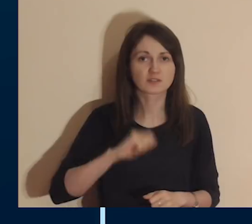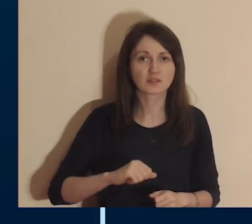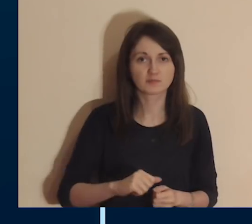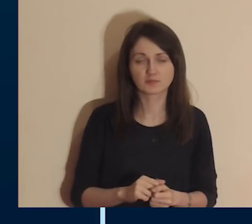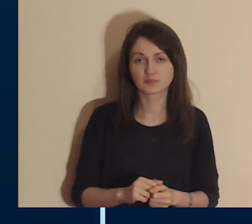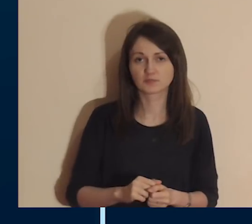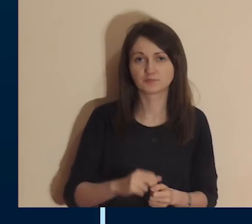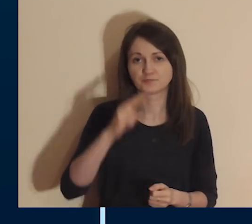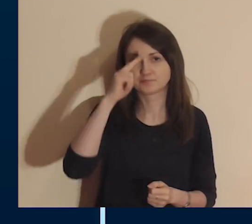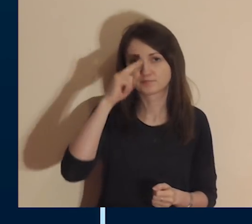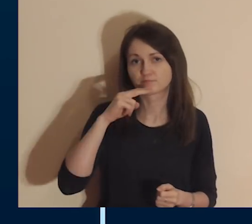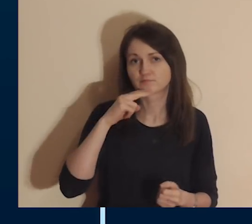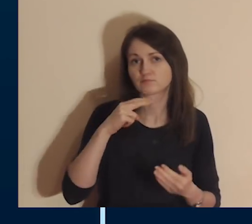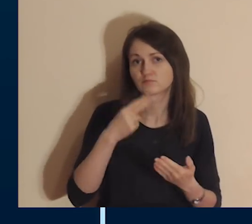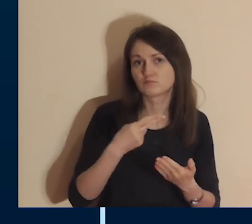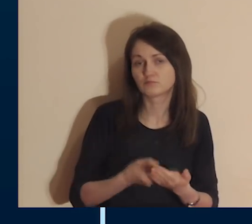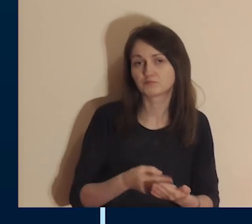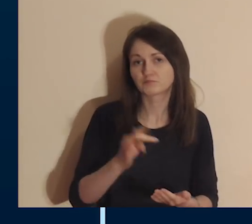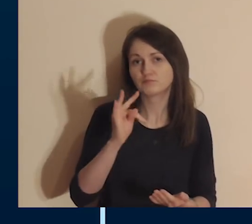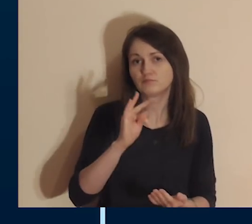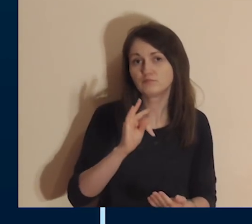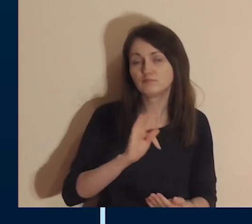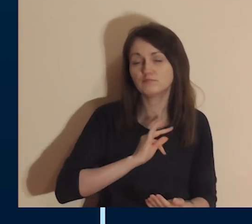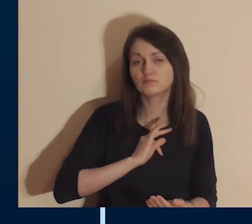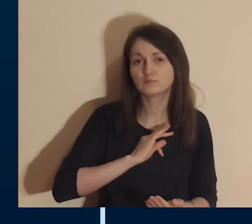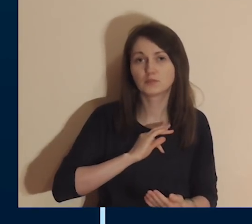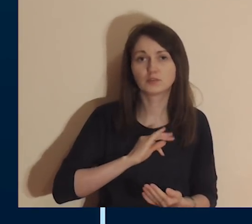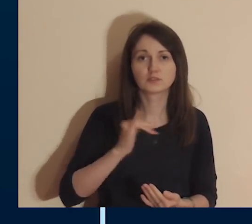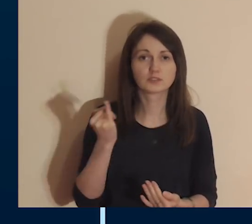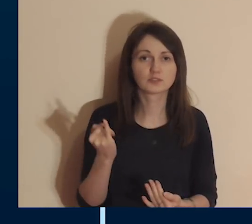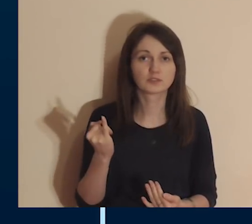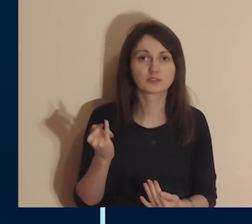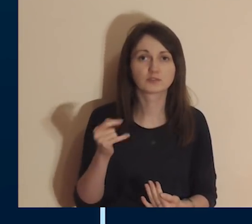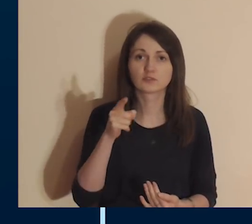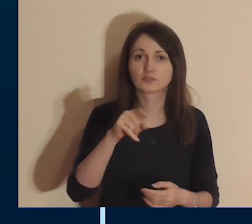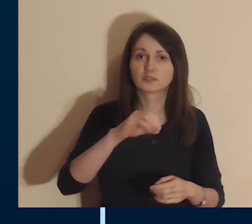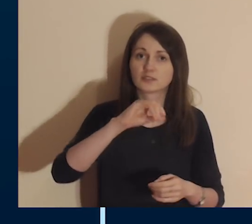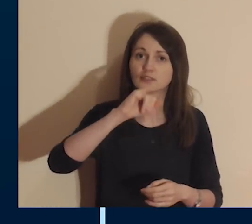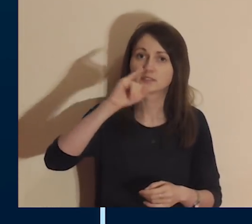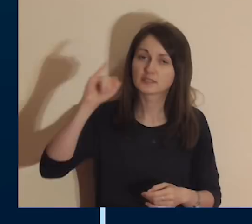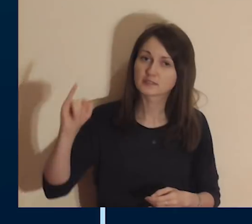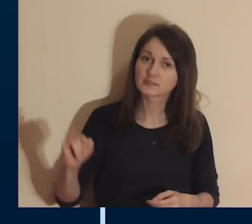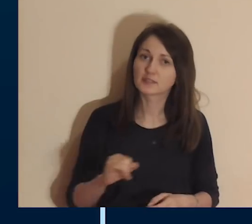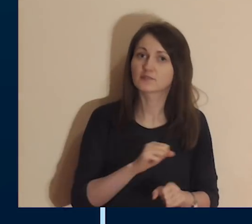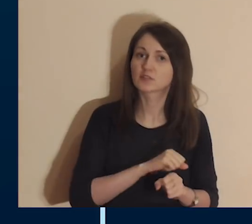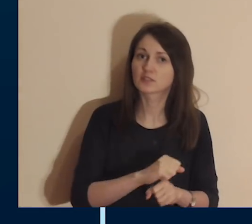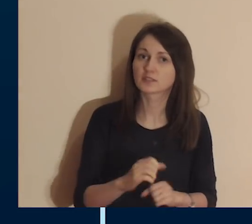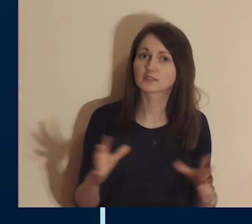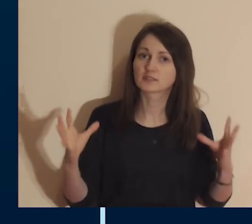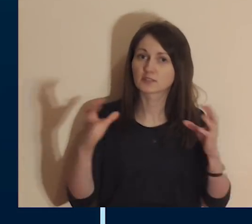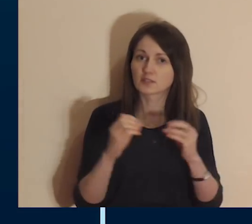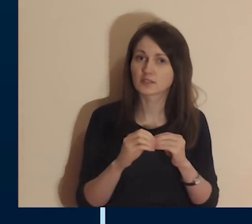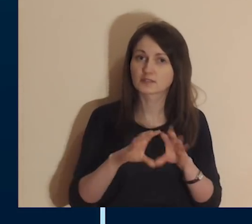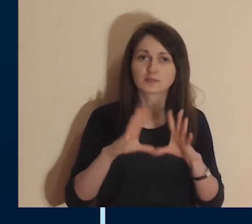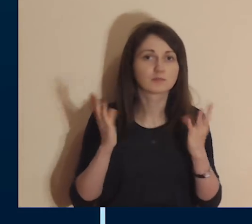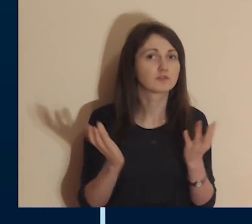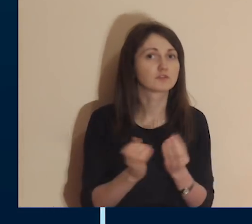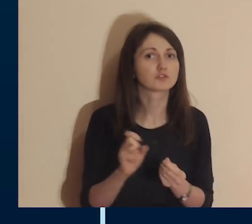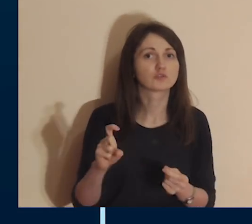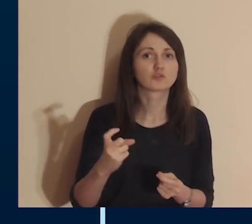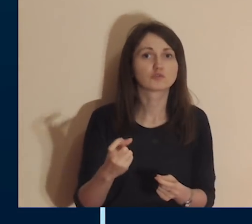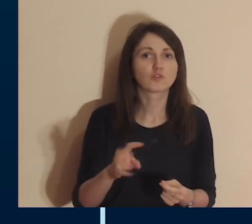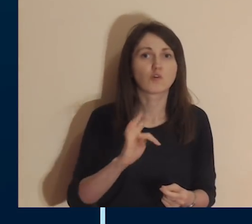odpowiedział: moje dziecko, ty zawsze jesteś ze mną i wszystko moje do ciebie